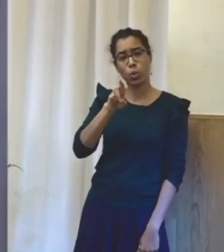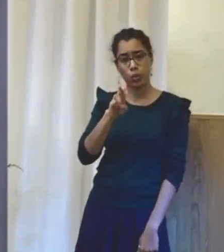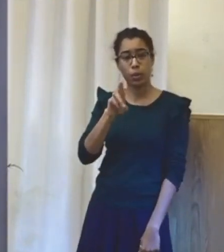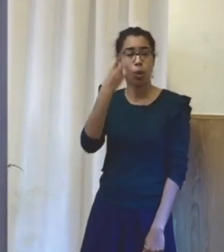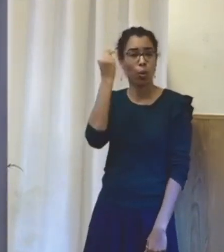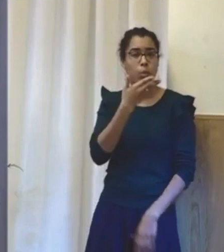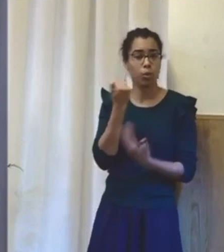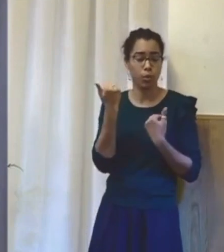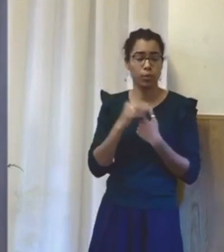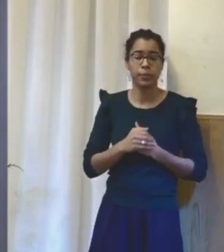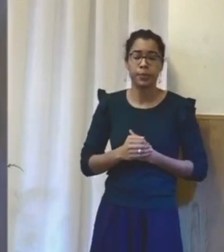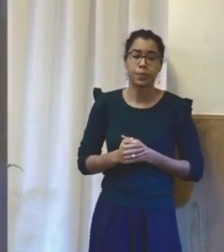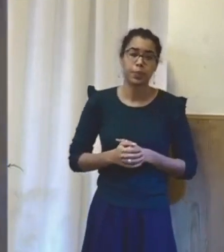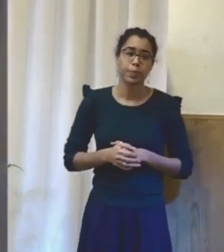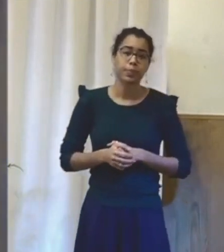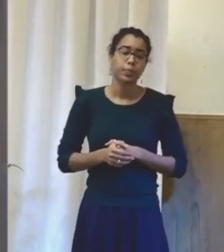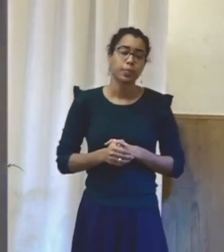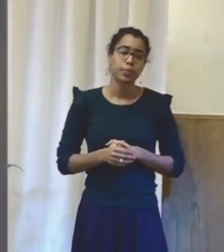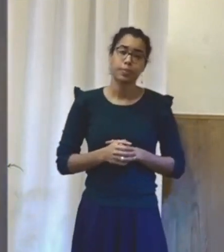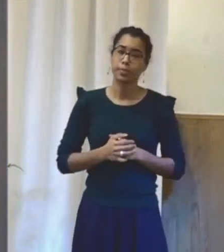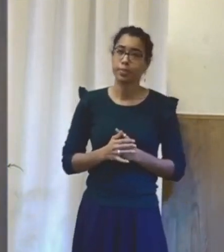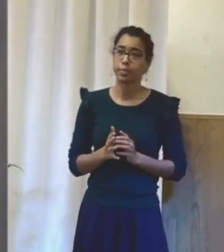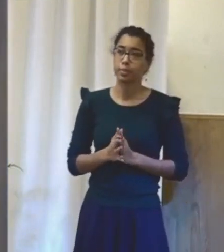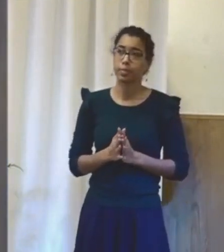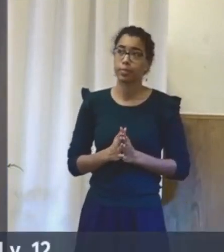Comprend mieux. Vous allez mieux comprendre. Vous allez comprendre.